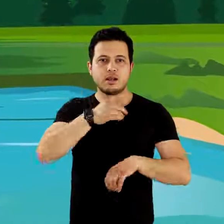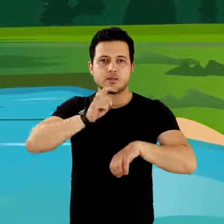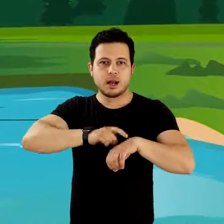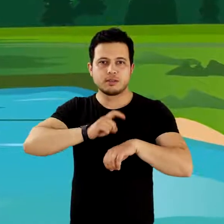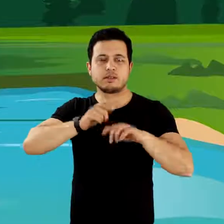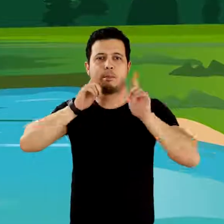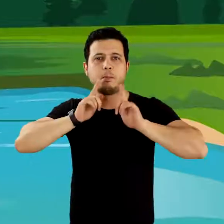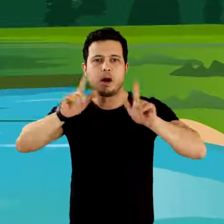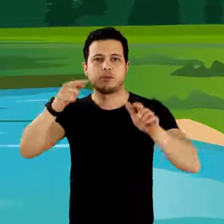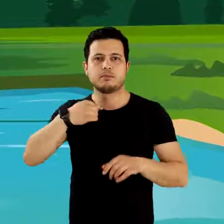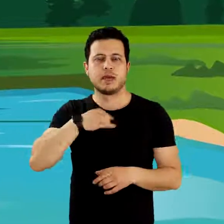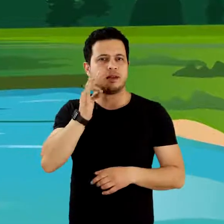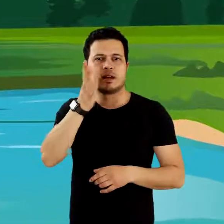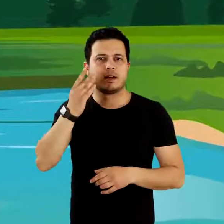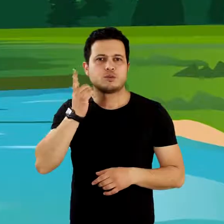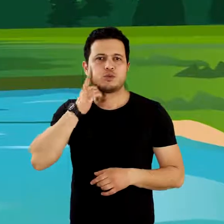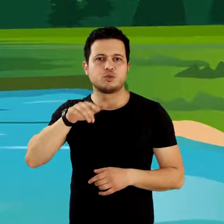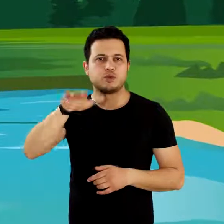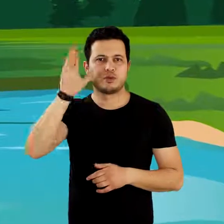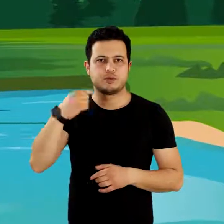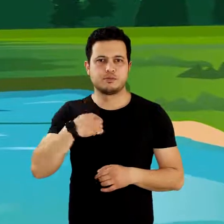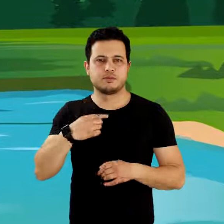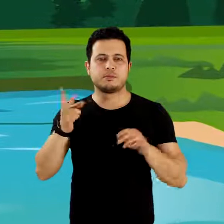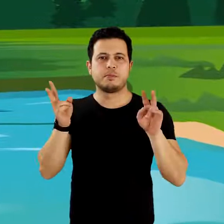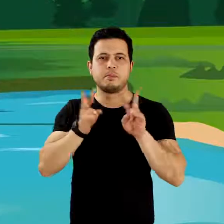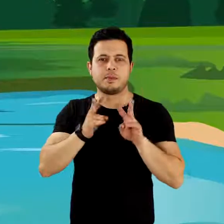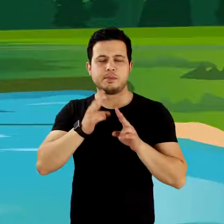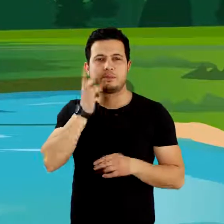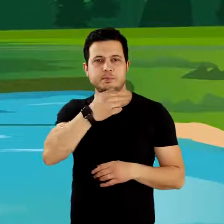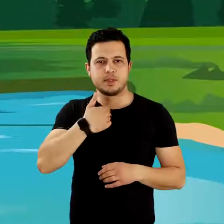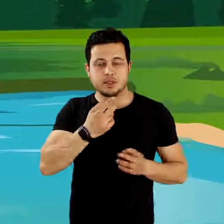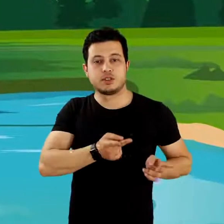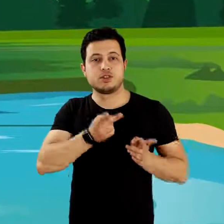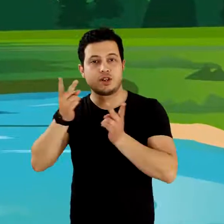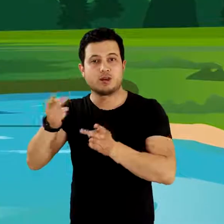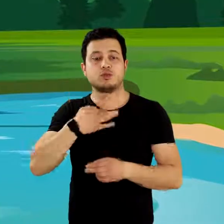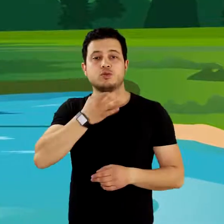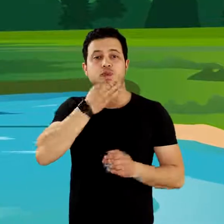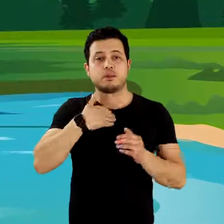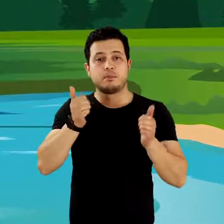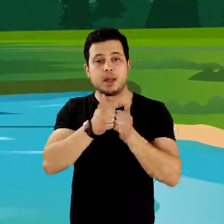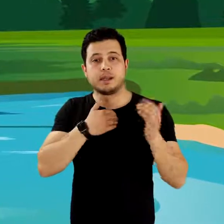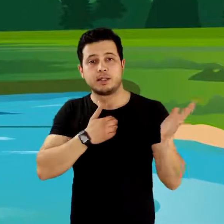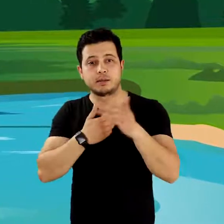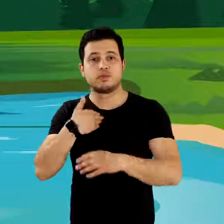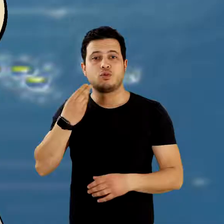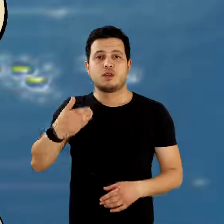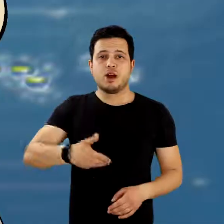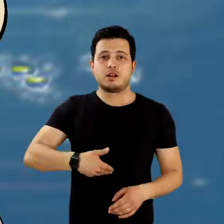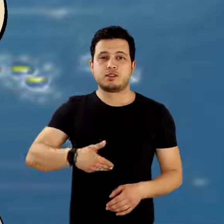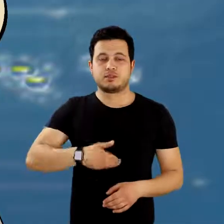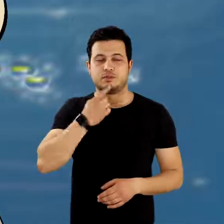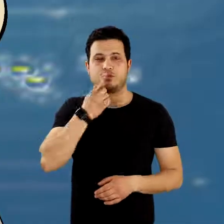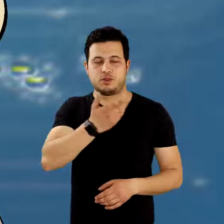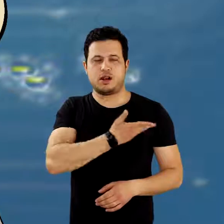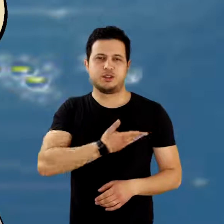sesleniyorum. Neden beni duymuyorsunuz? Mehmet de öğle yemeğine çağırıyor. Hadi gidelim, ben çok acıktım.